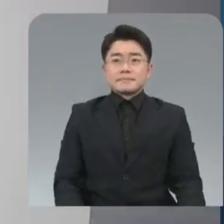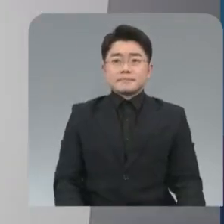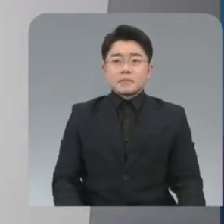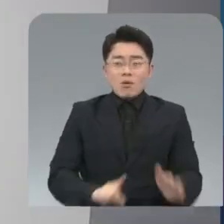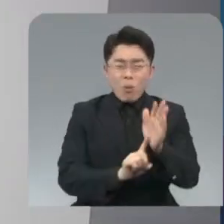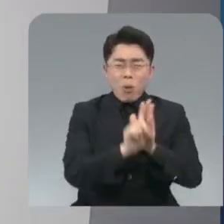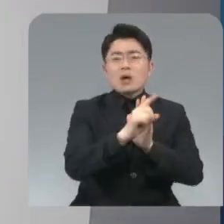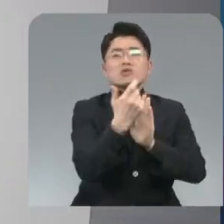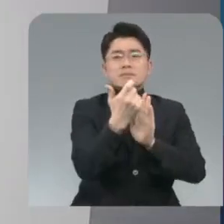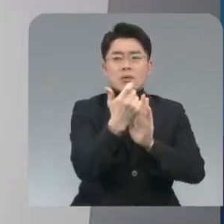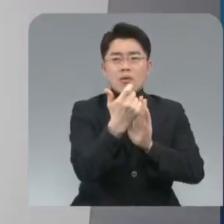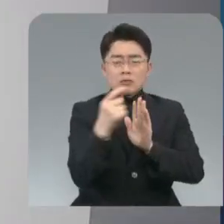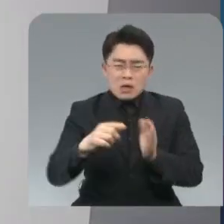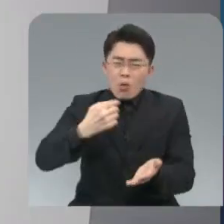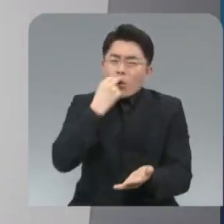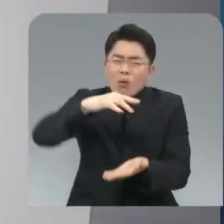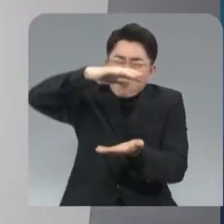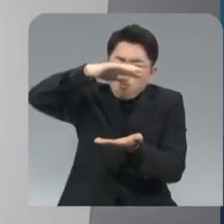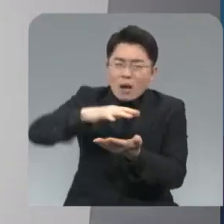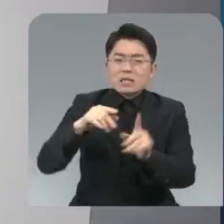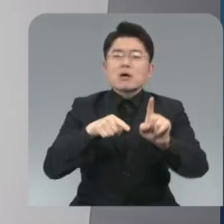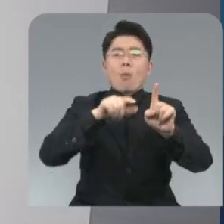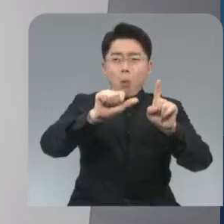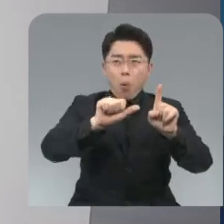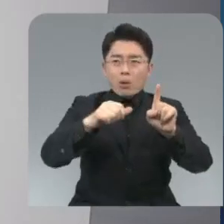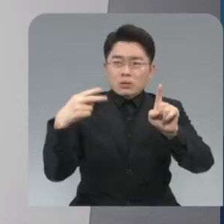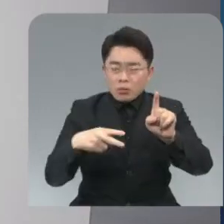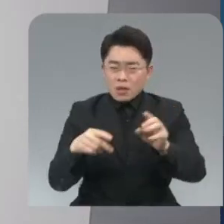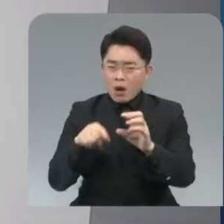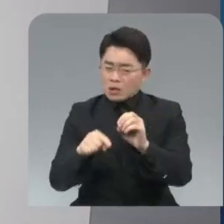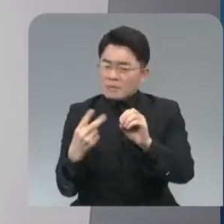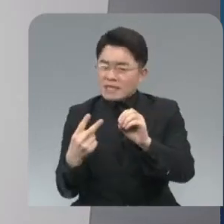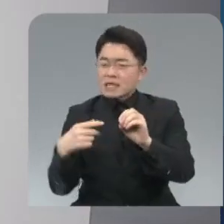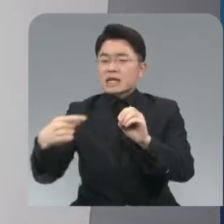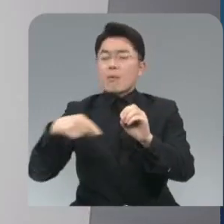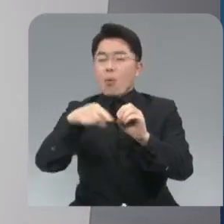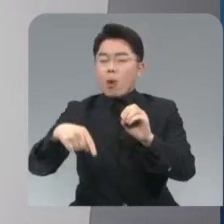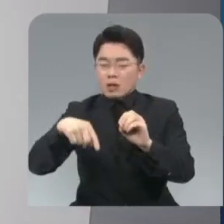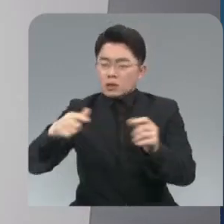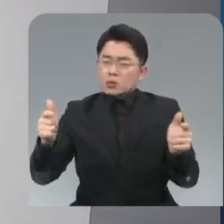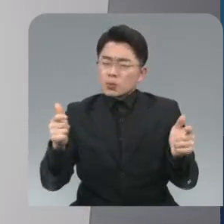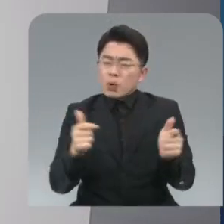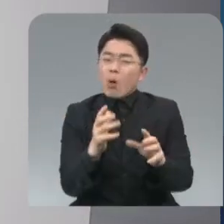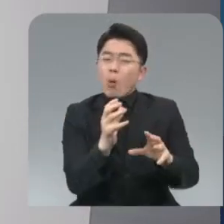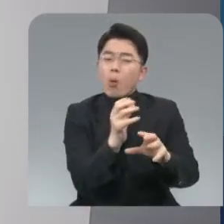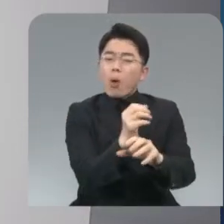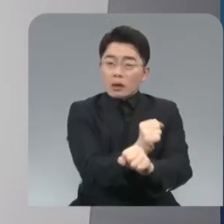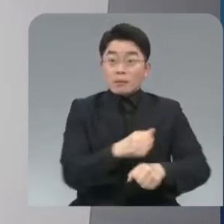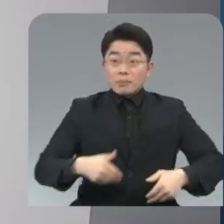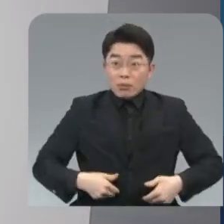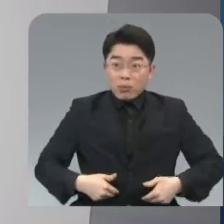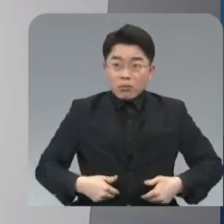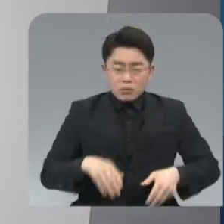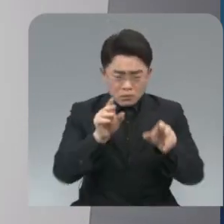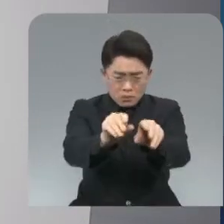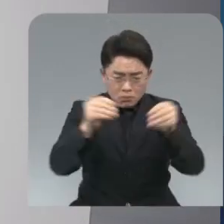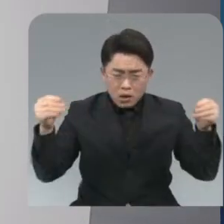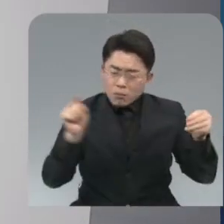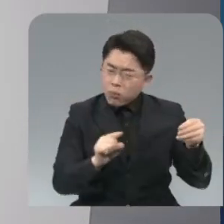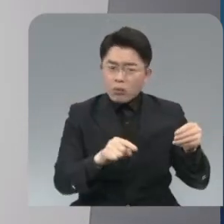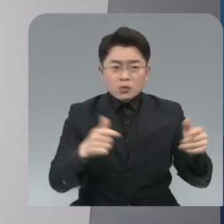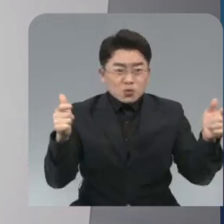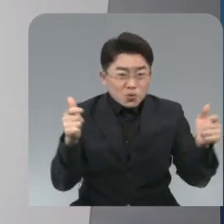60도, 1.5기압 환경에서 초당 0.2g의 수소를 제거해야 하는데 실제 수소 제거량은